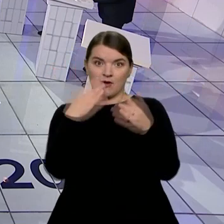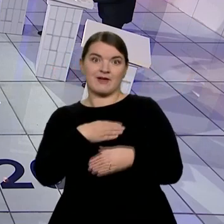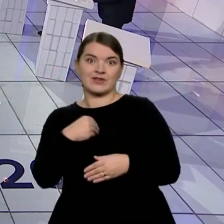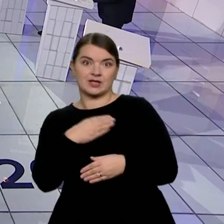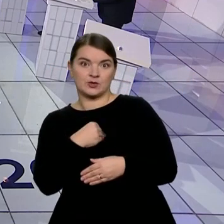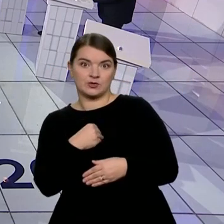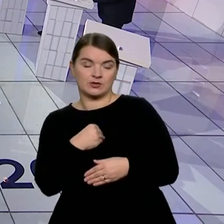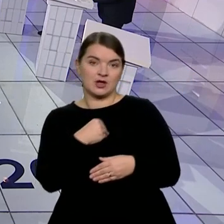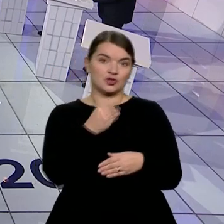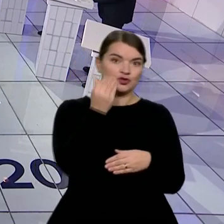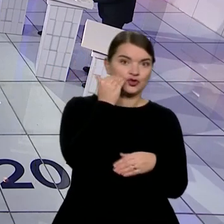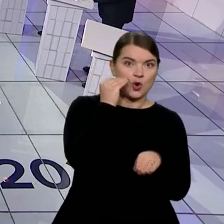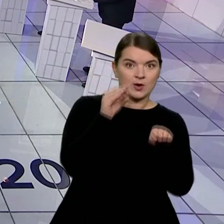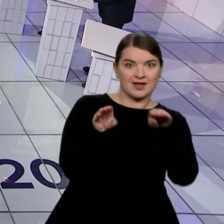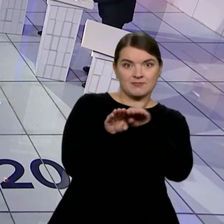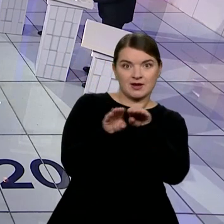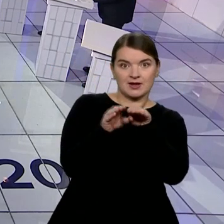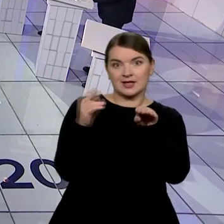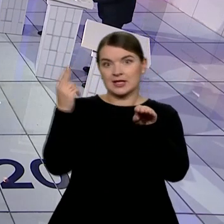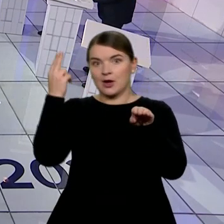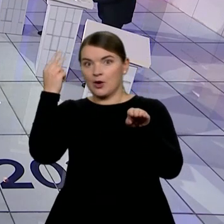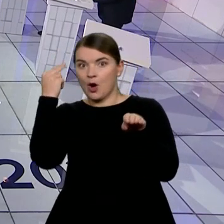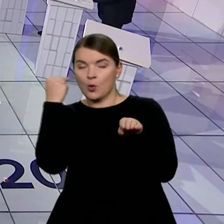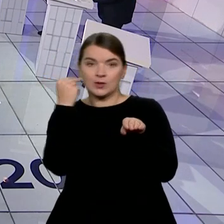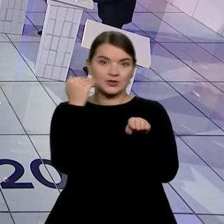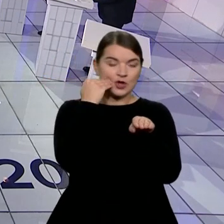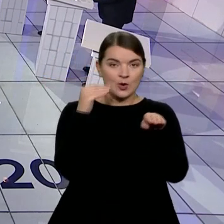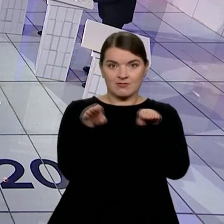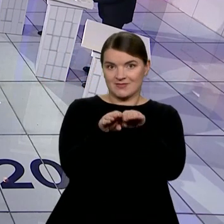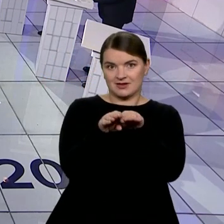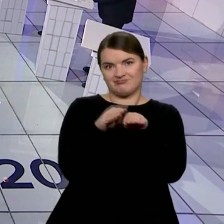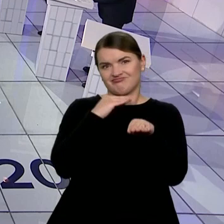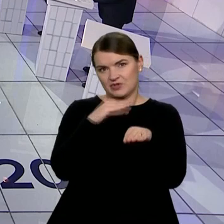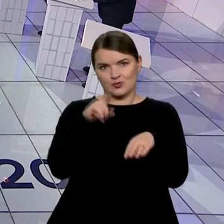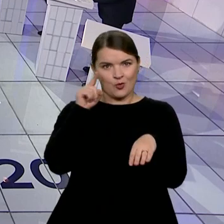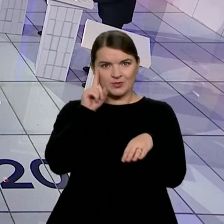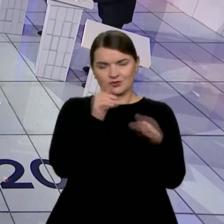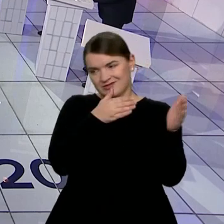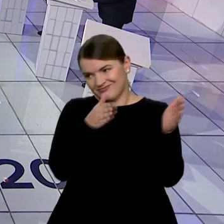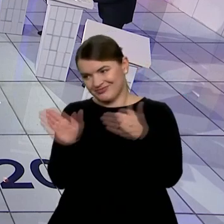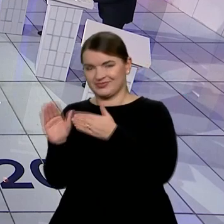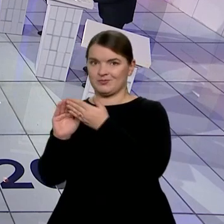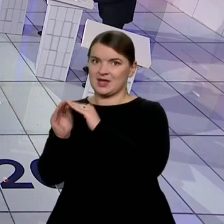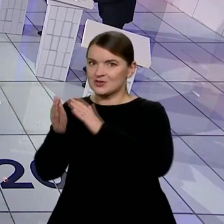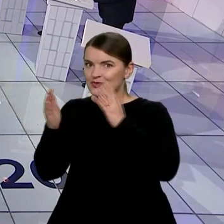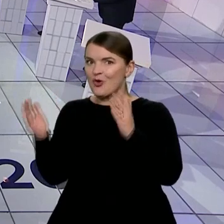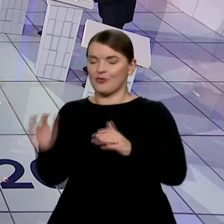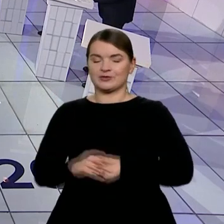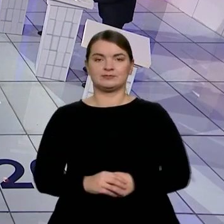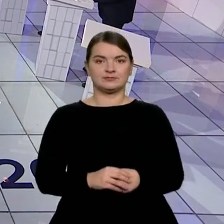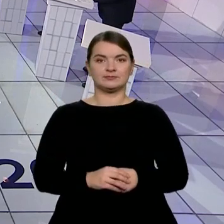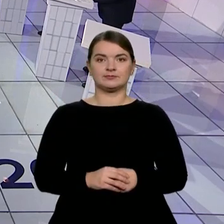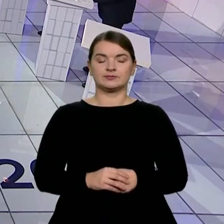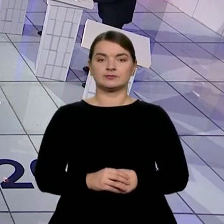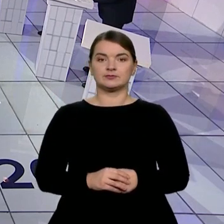Šiauliuose ar Kaune, tai aišku, kad jaunimas rinksis didmiesčius, tuos didžiausius miestus. Tai čia yra pagrindinis dalykas,